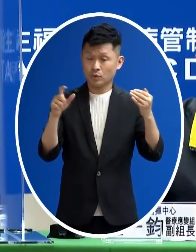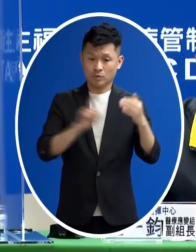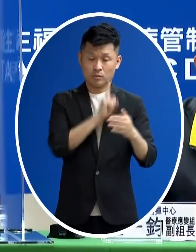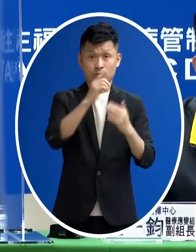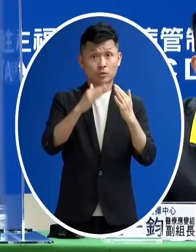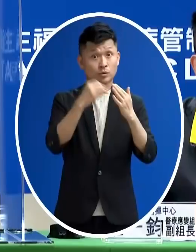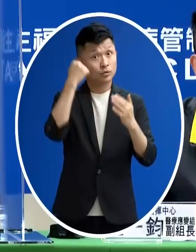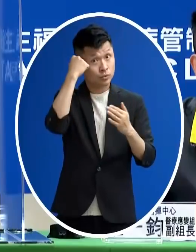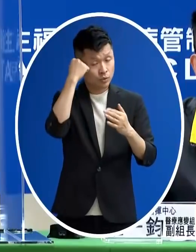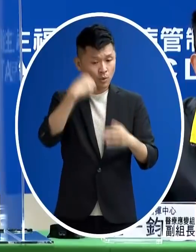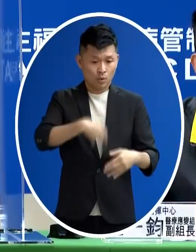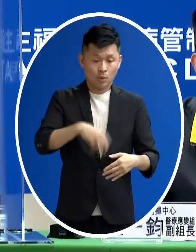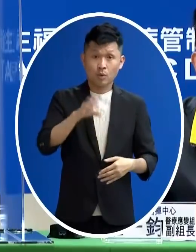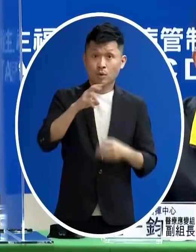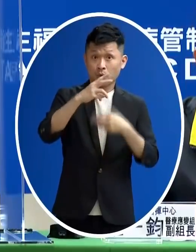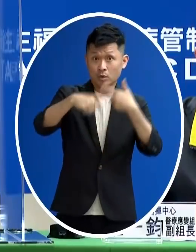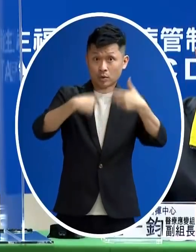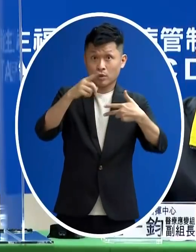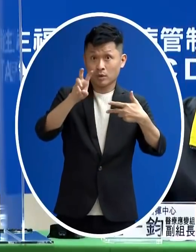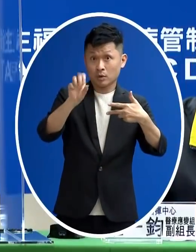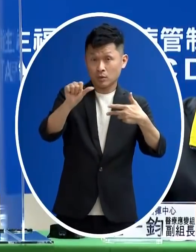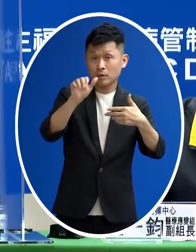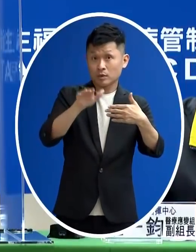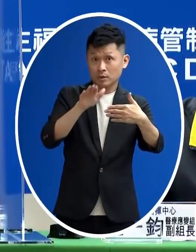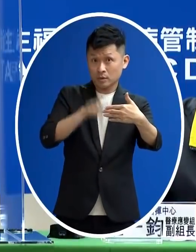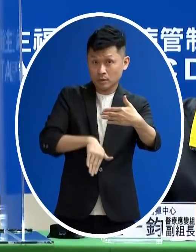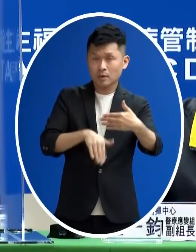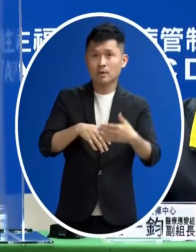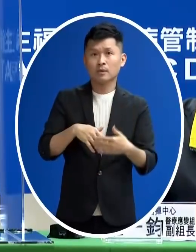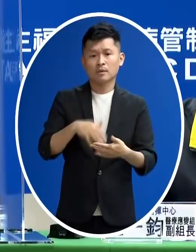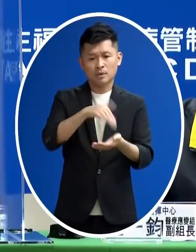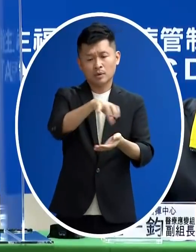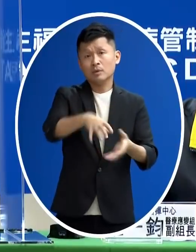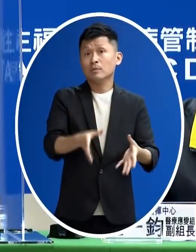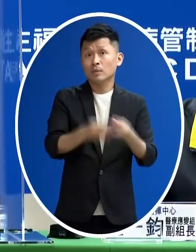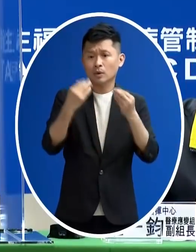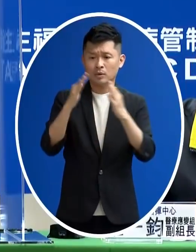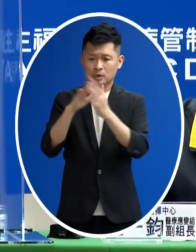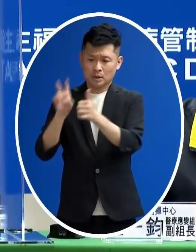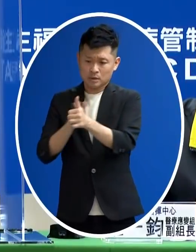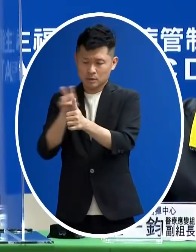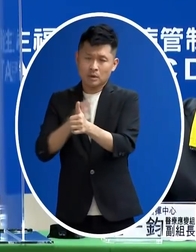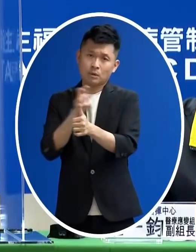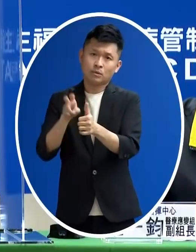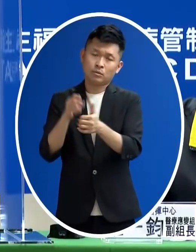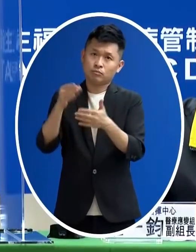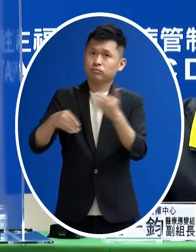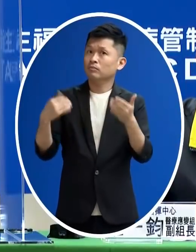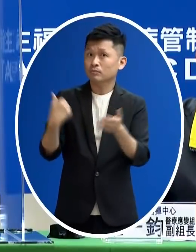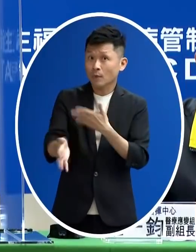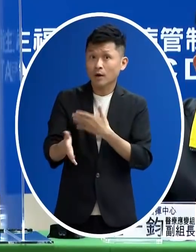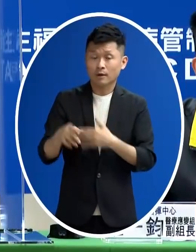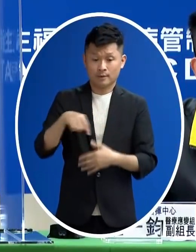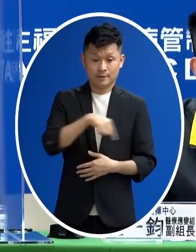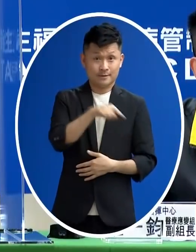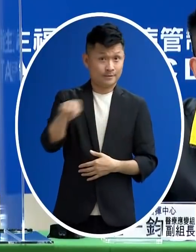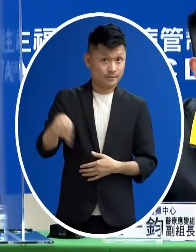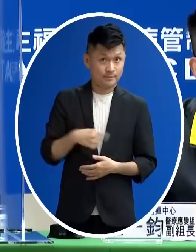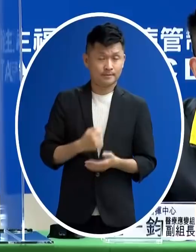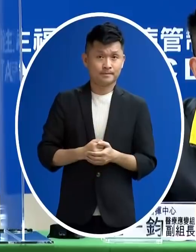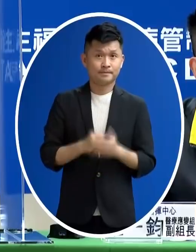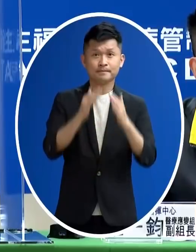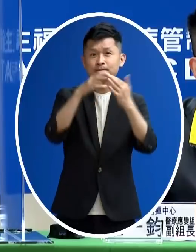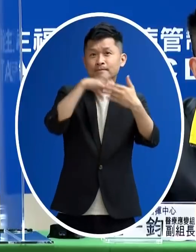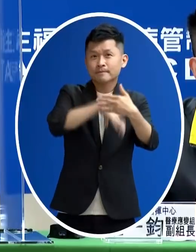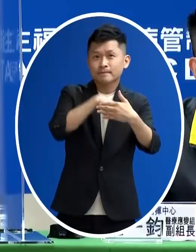孕35周以内，好，那这没有住院的必要，但又不符合居家照护条件者。哦，就是说